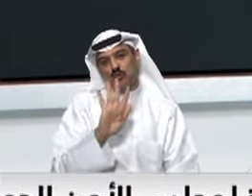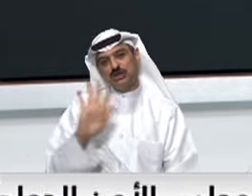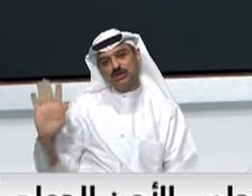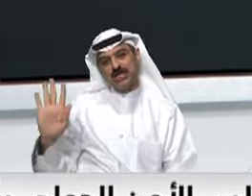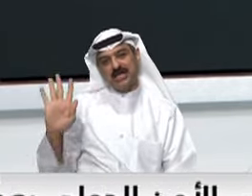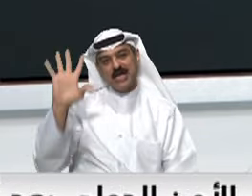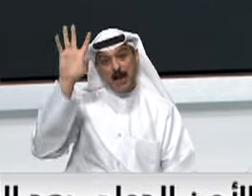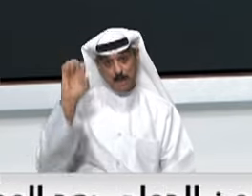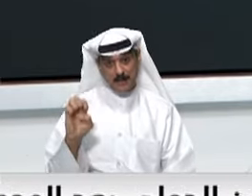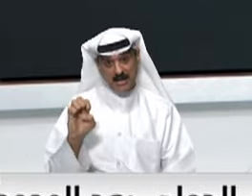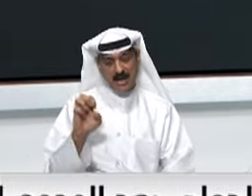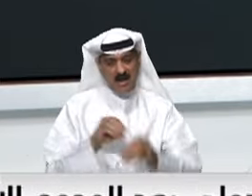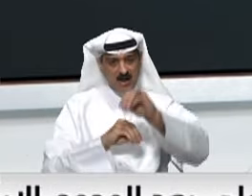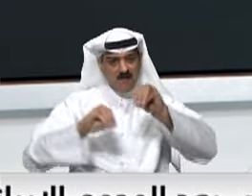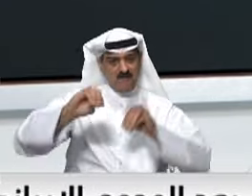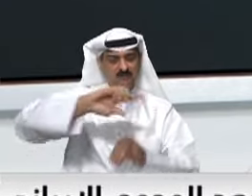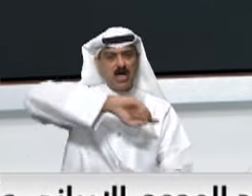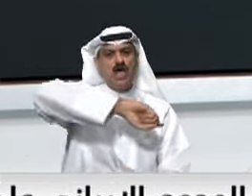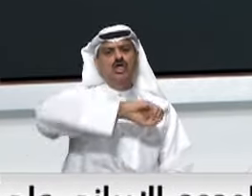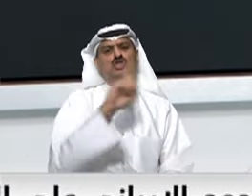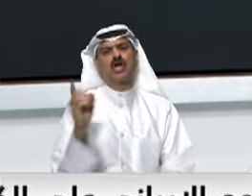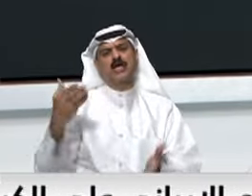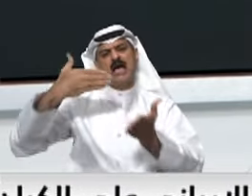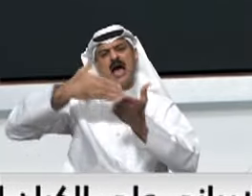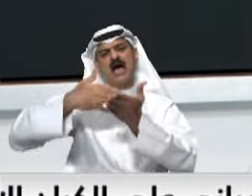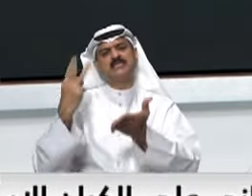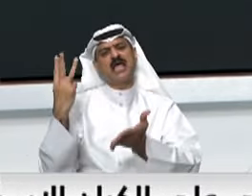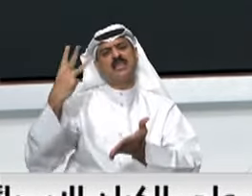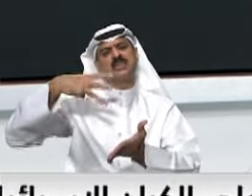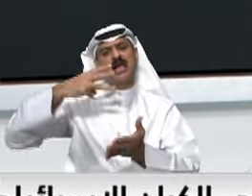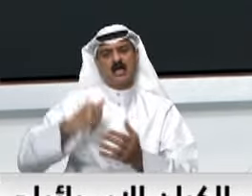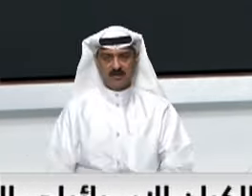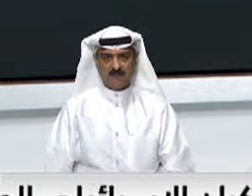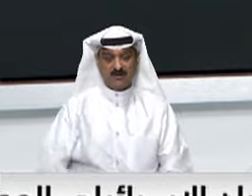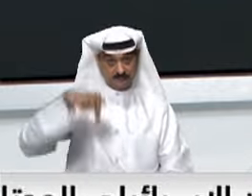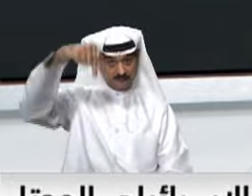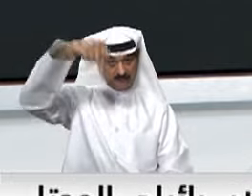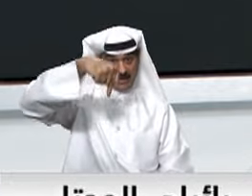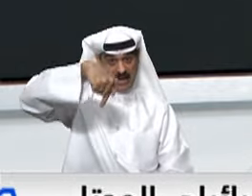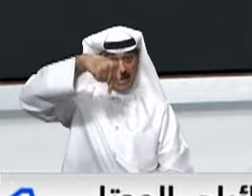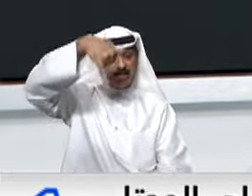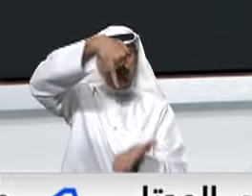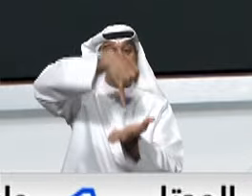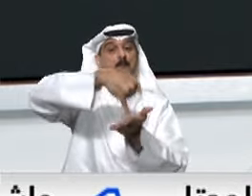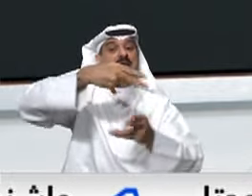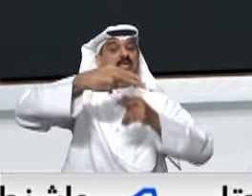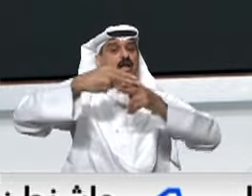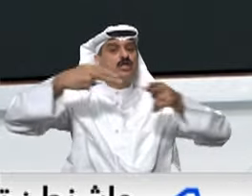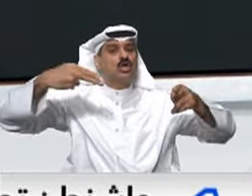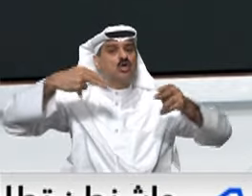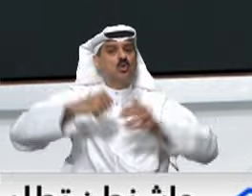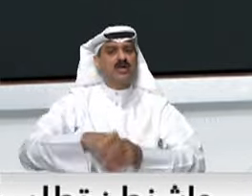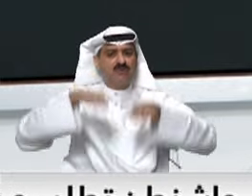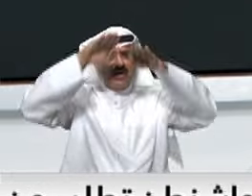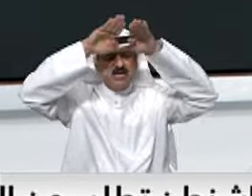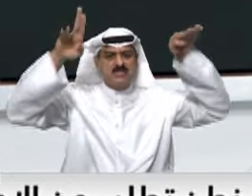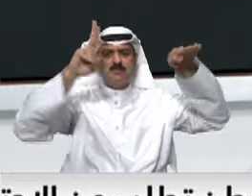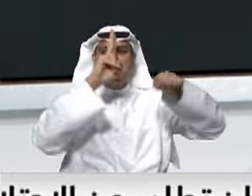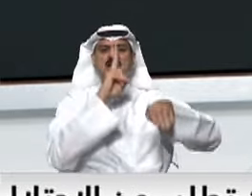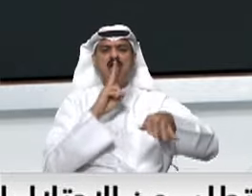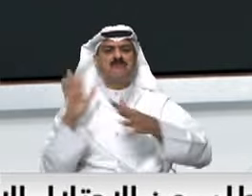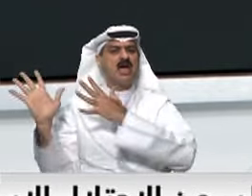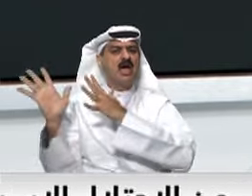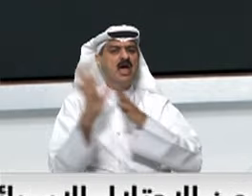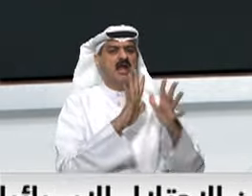بالفترة المسائية تصل ل 30 كيلومتر في الساعة. أما حاليا في مدينة الكويت فالسماء صافية ورياح متقلبة الاتجاه خفيفة السرعة